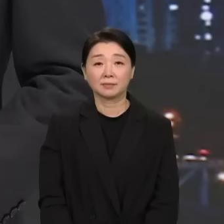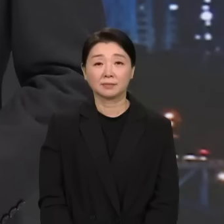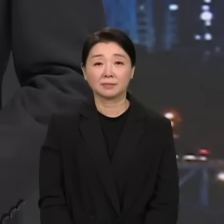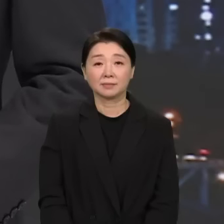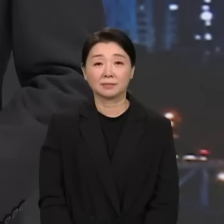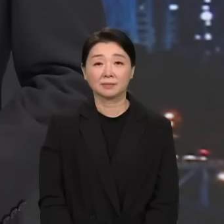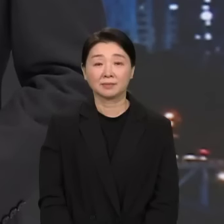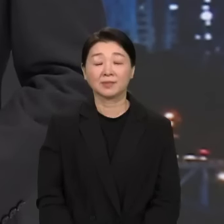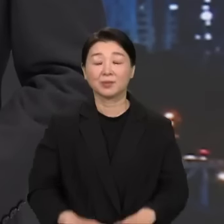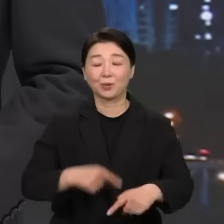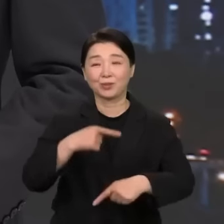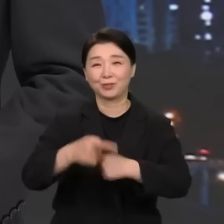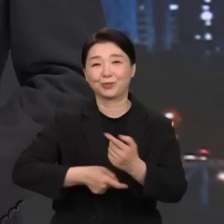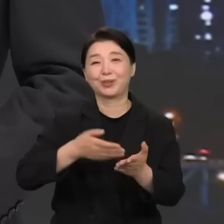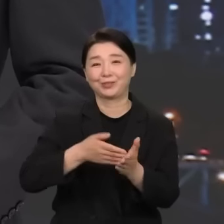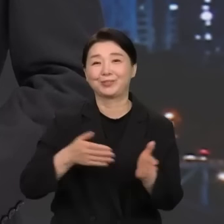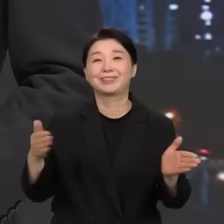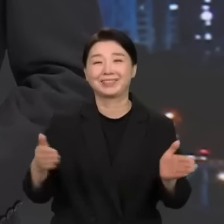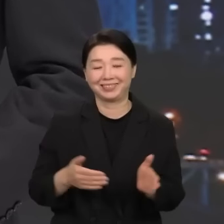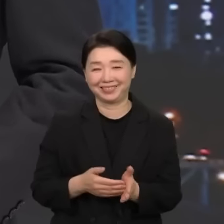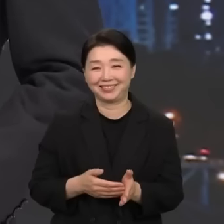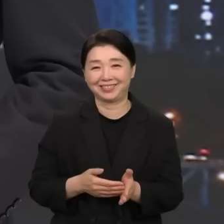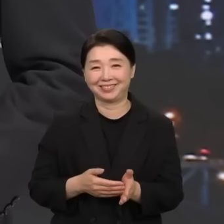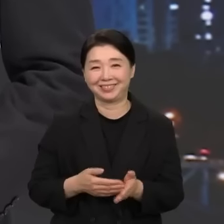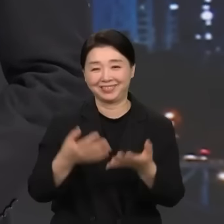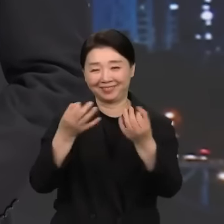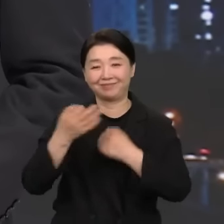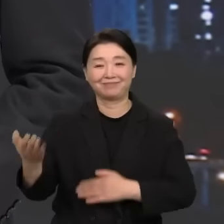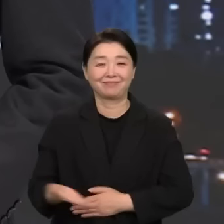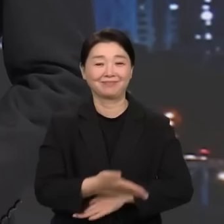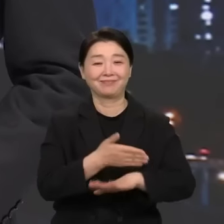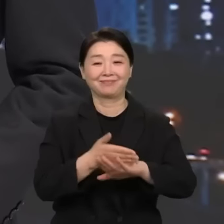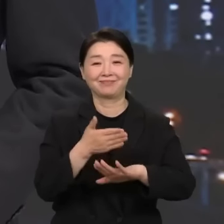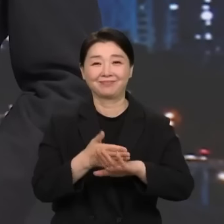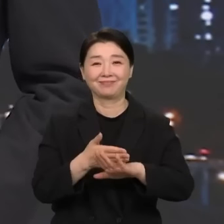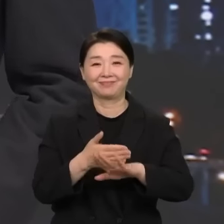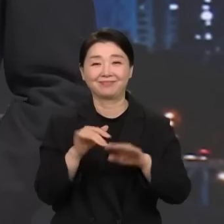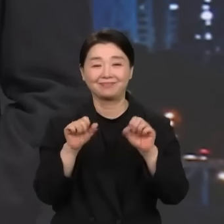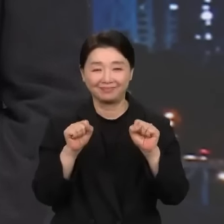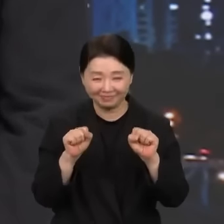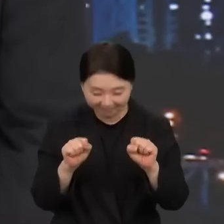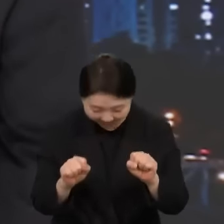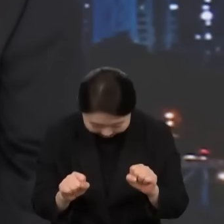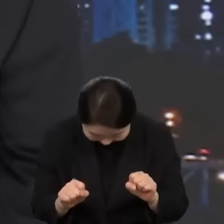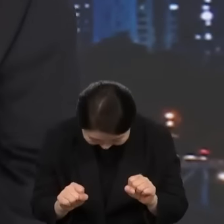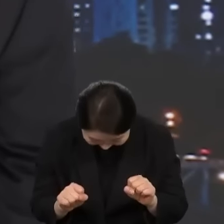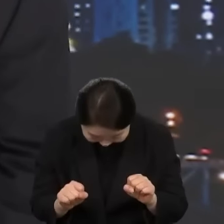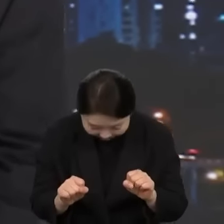뉴스룸 저희가 준비한 소식은 여기까지입니다. 시청해주신 여러분 고맙습니다.